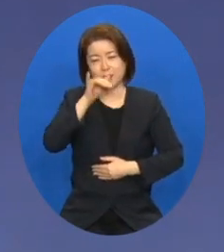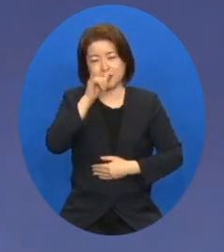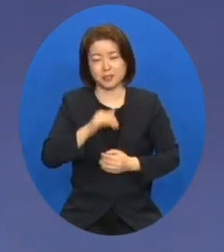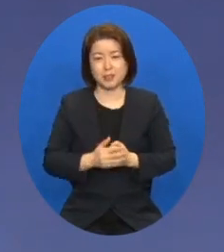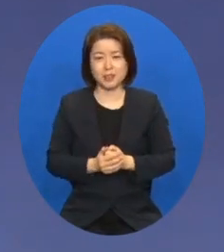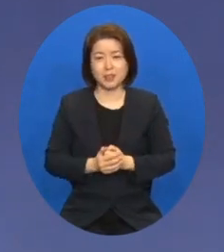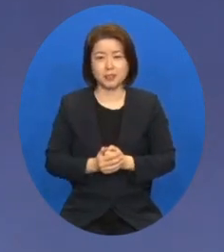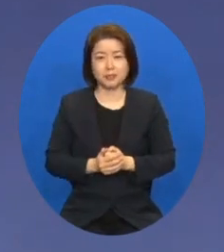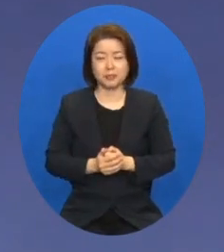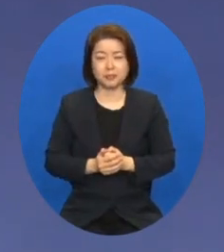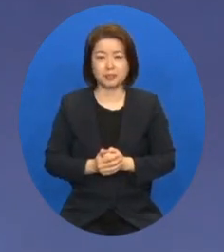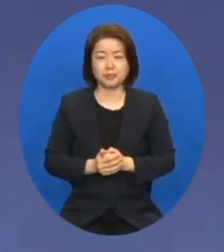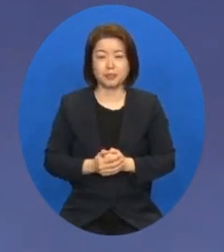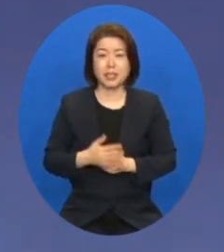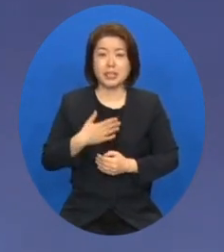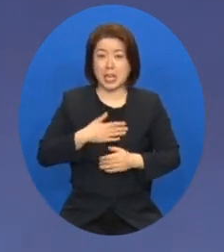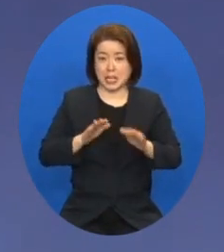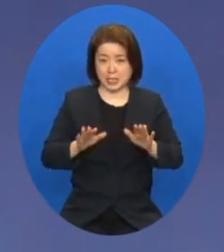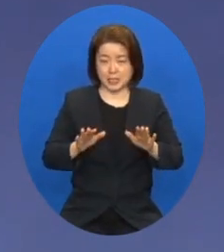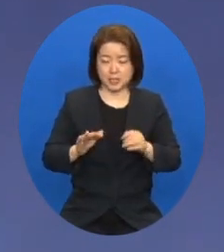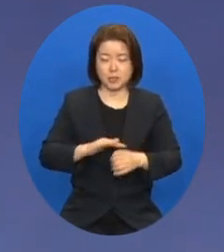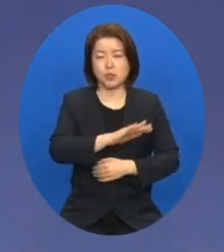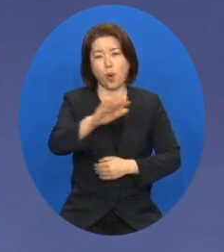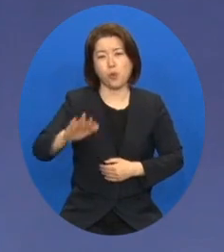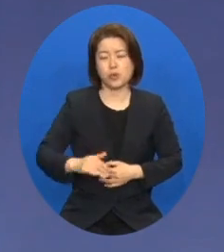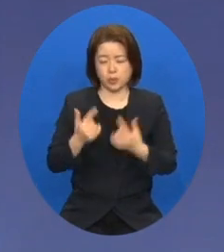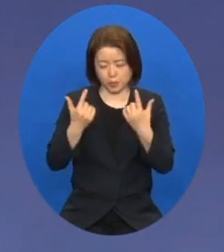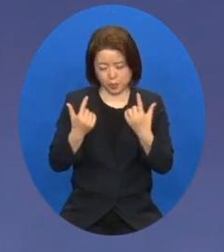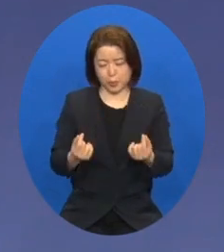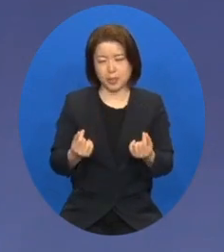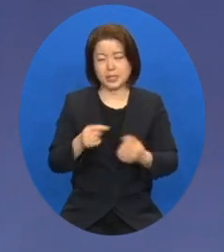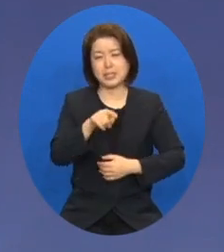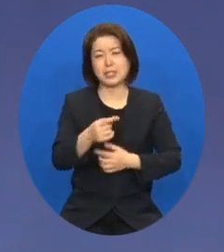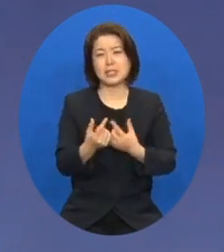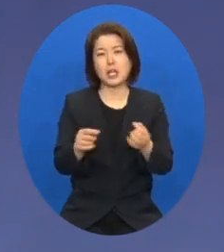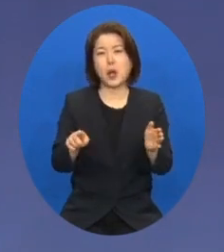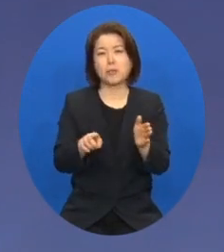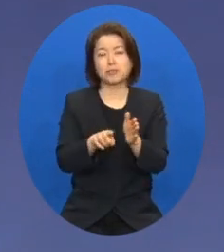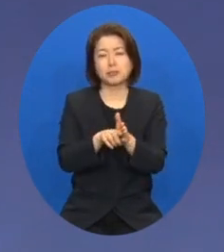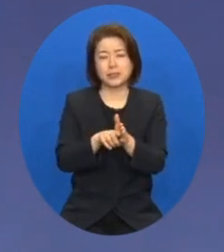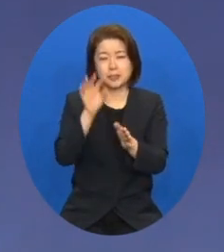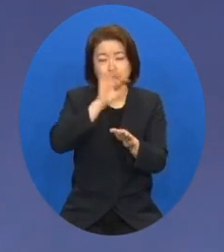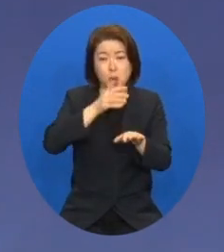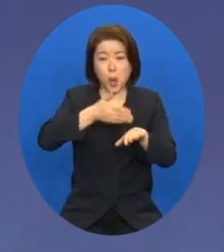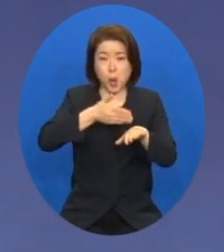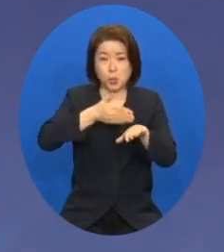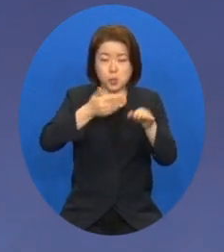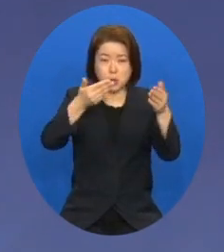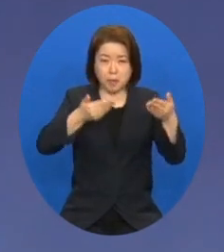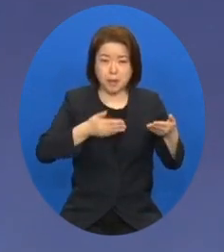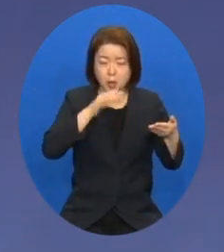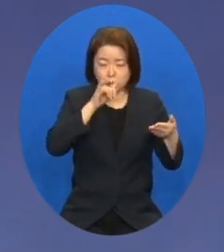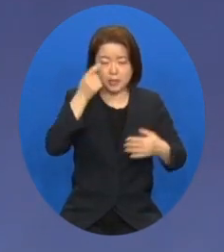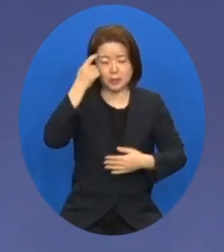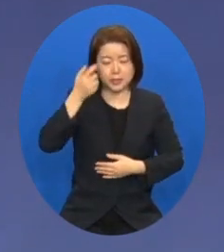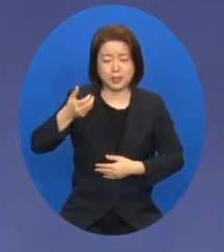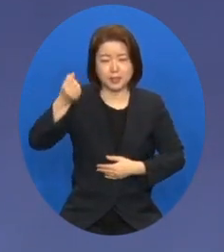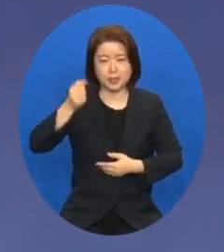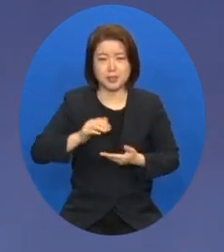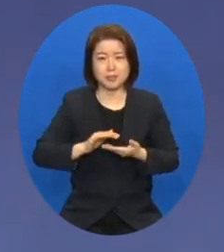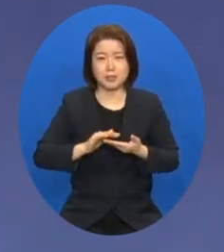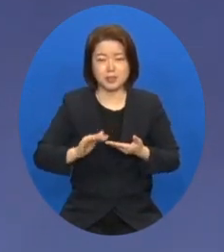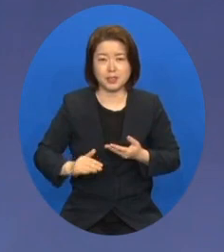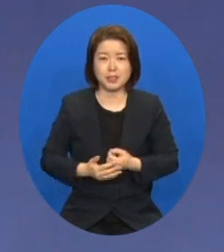저는 지금 우리도 똑같이 이런 믿음의 훈련을 받고 있다고 그렇게 생각합니다